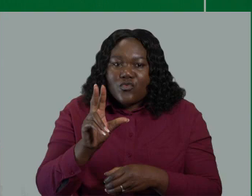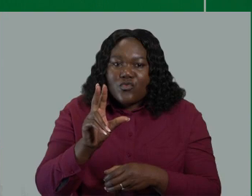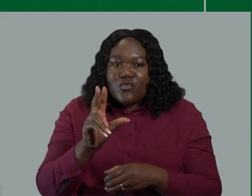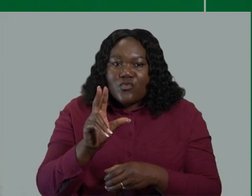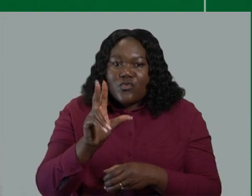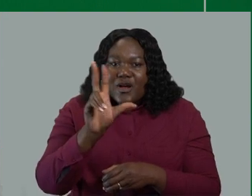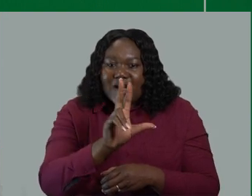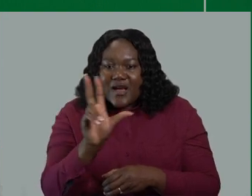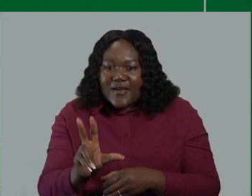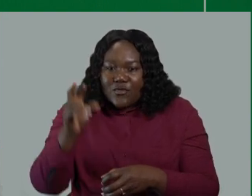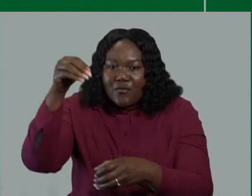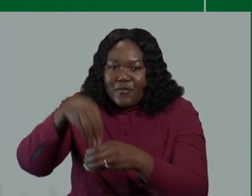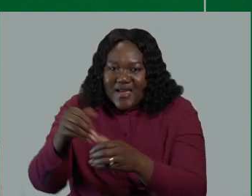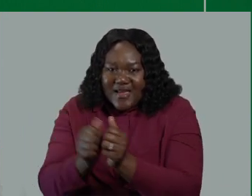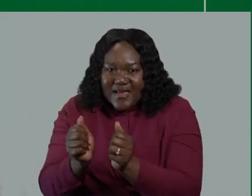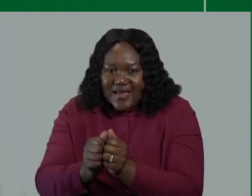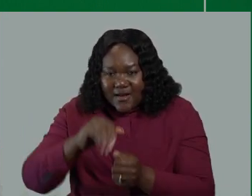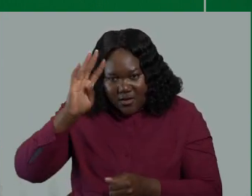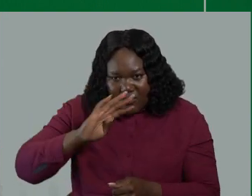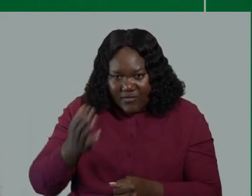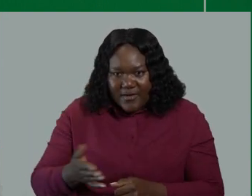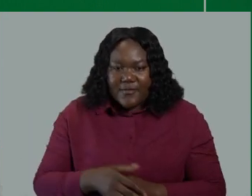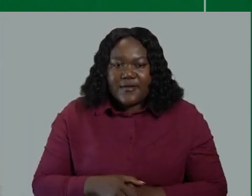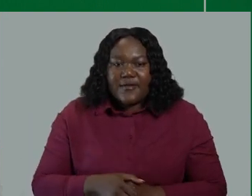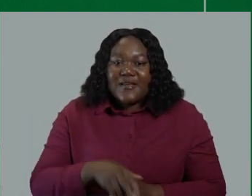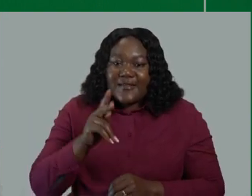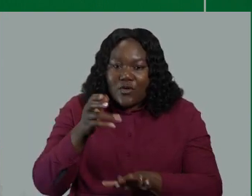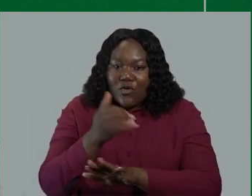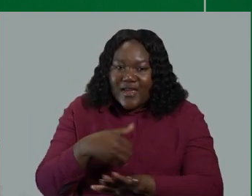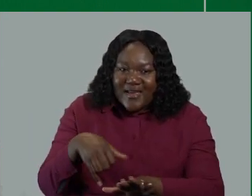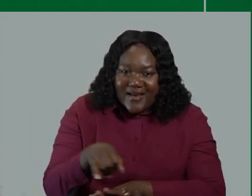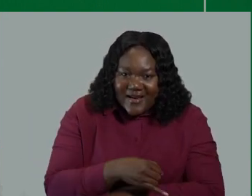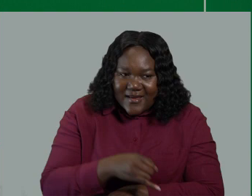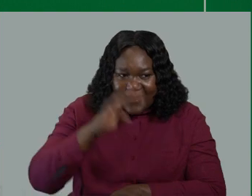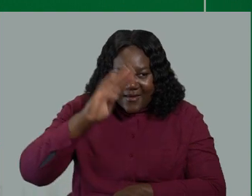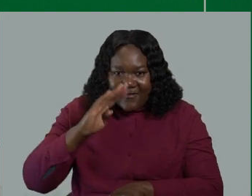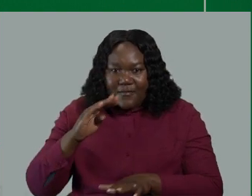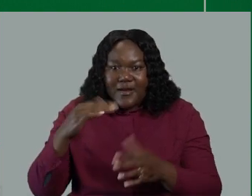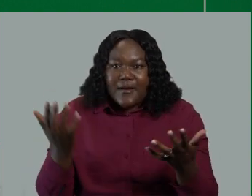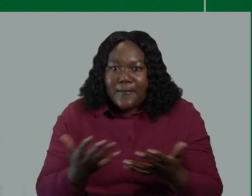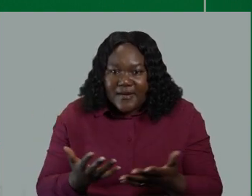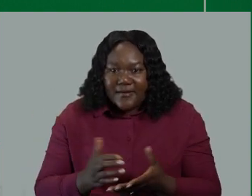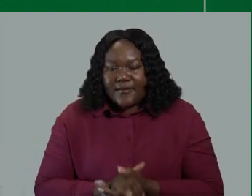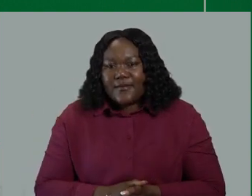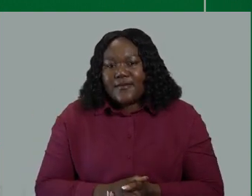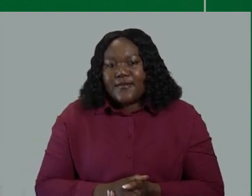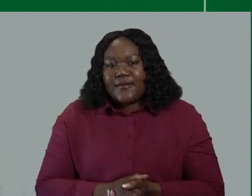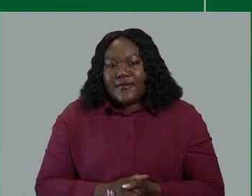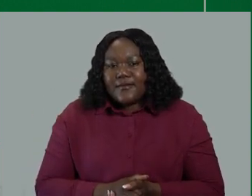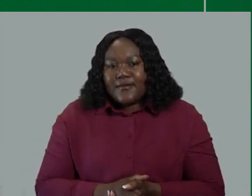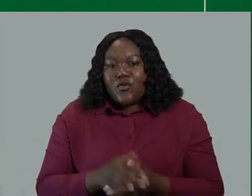aanyandi nenge aakuthimbinga mofilma. Oshowo ehala moka ofilma ya